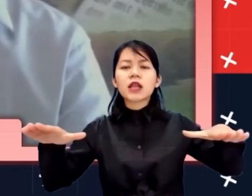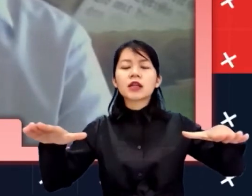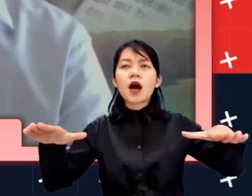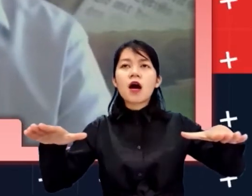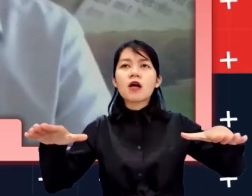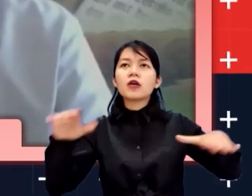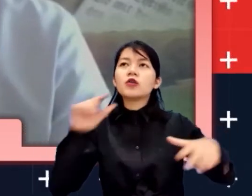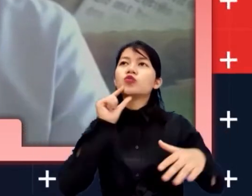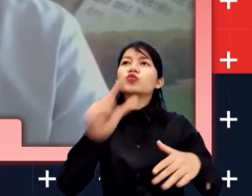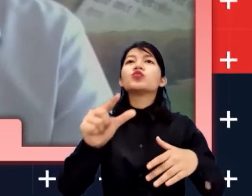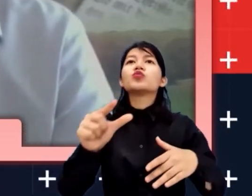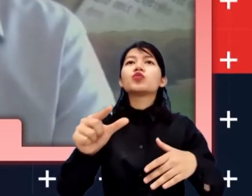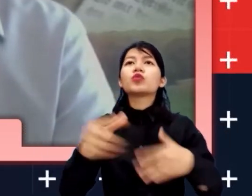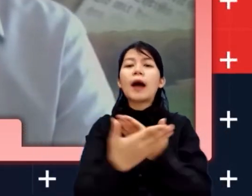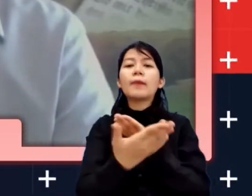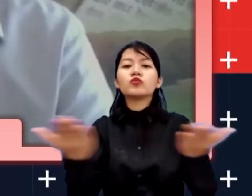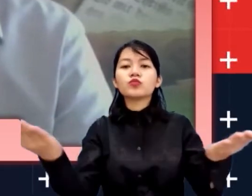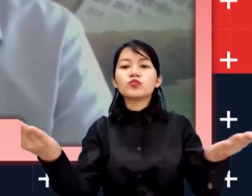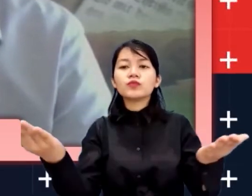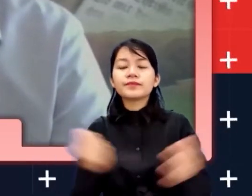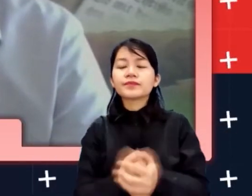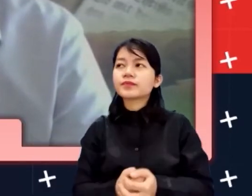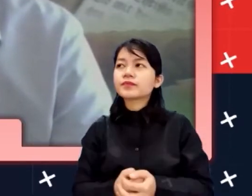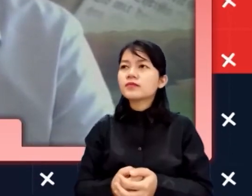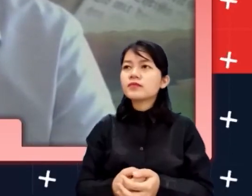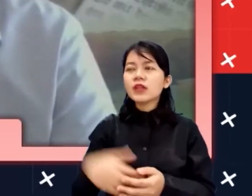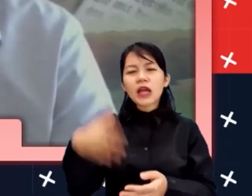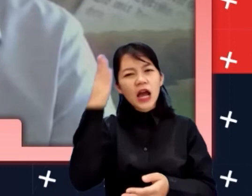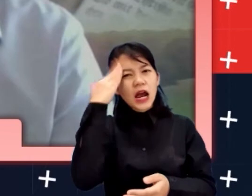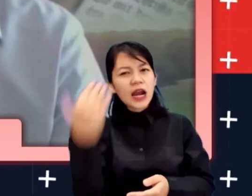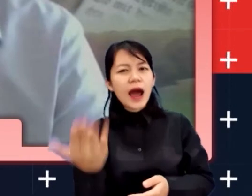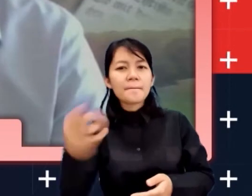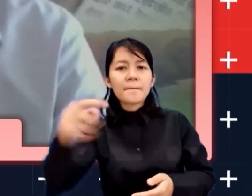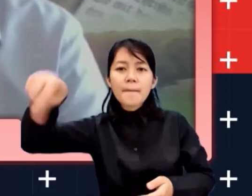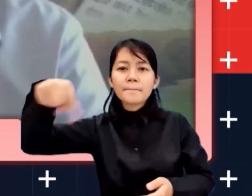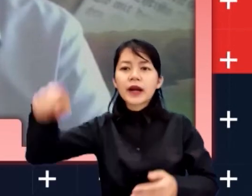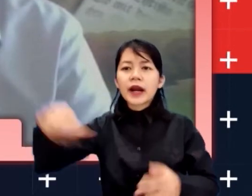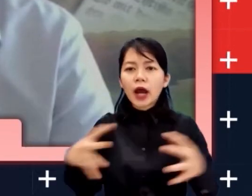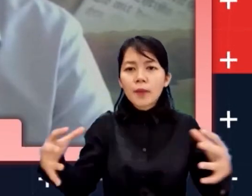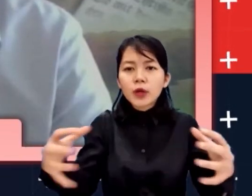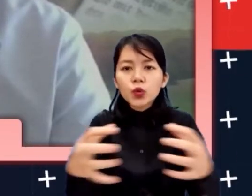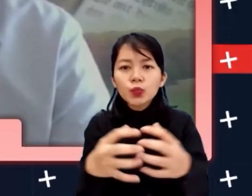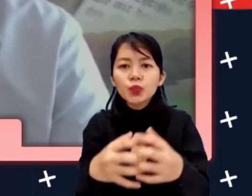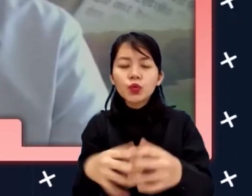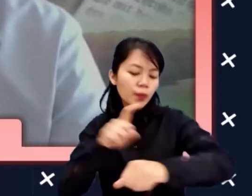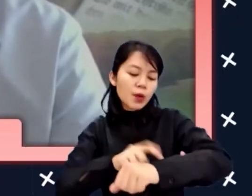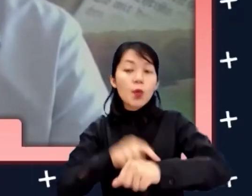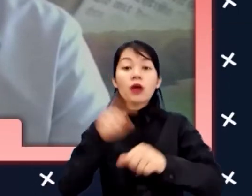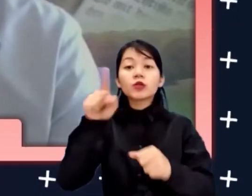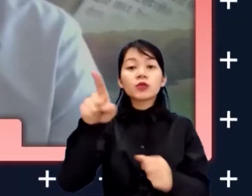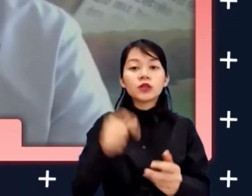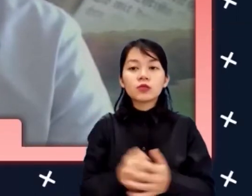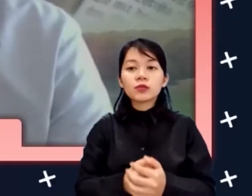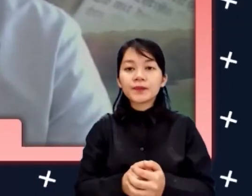pada saat itu? Yang pertama dikatakan Mereka berkumpul oleh